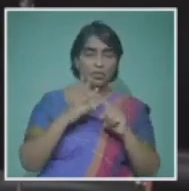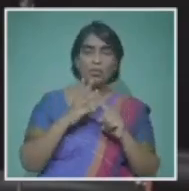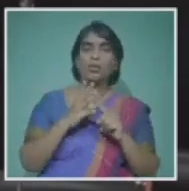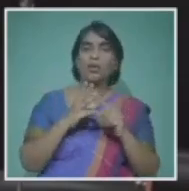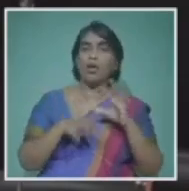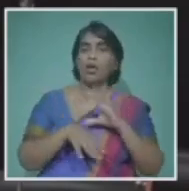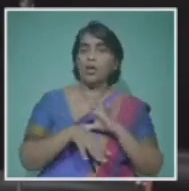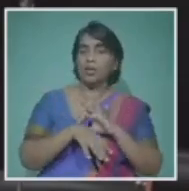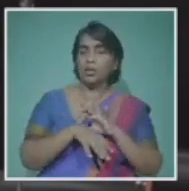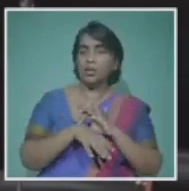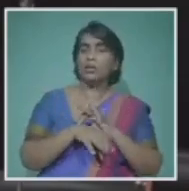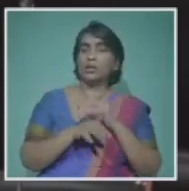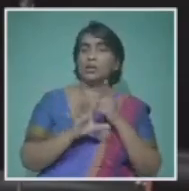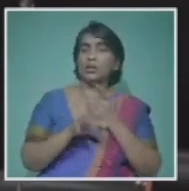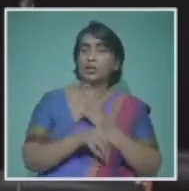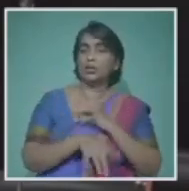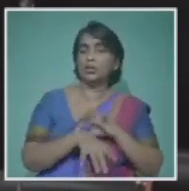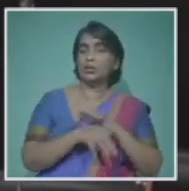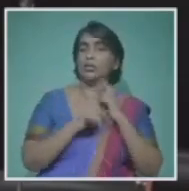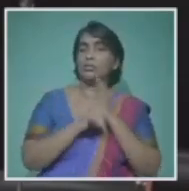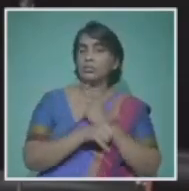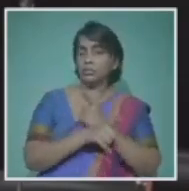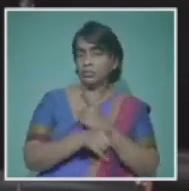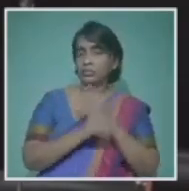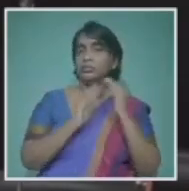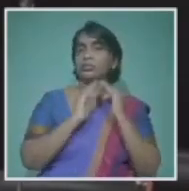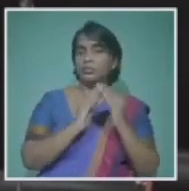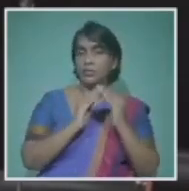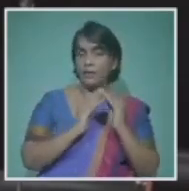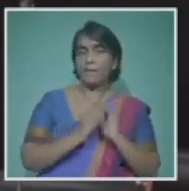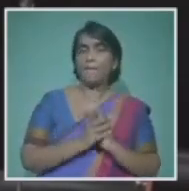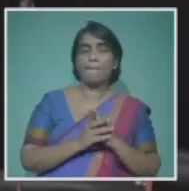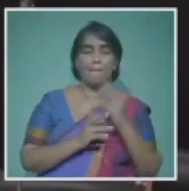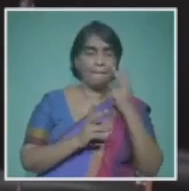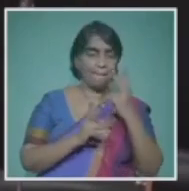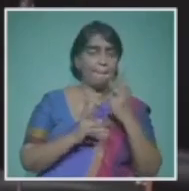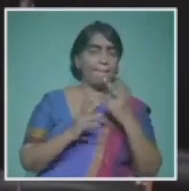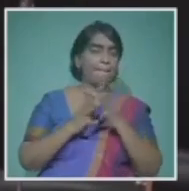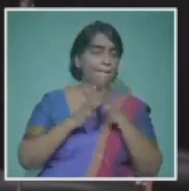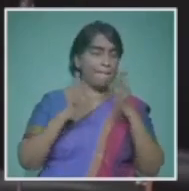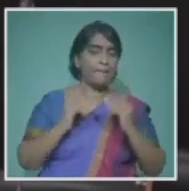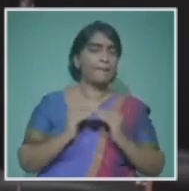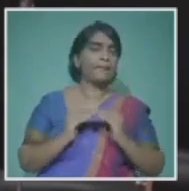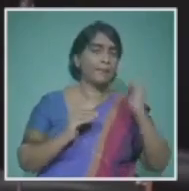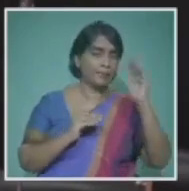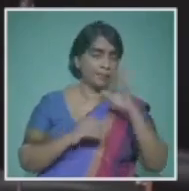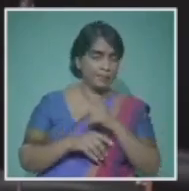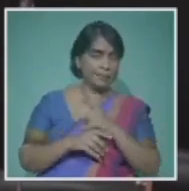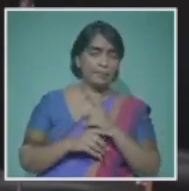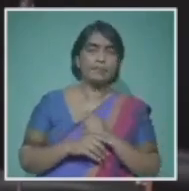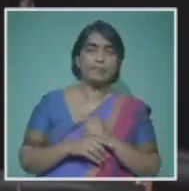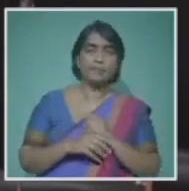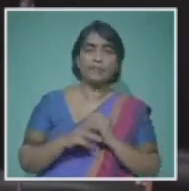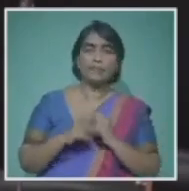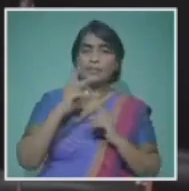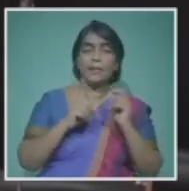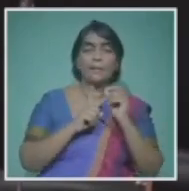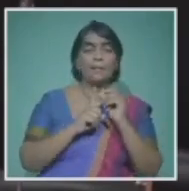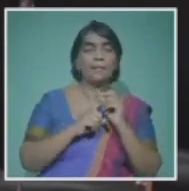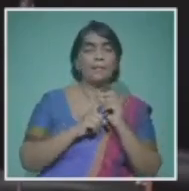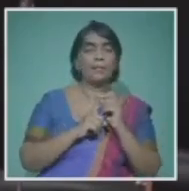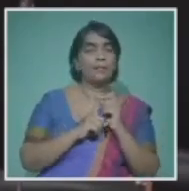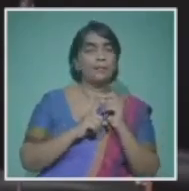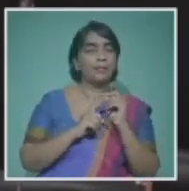Two teaching hospitals to be established there and to be upgraded. ඒ කියන්නේ තුනක්. ඊළඟට විශ්වවිද්‍යාල තුනක පශ්චාත්